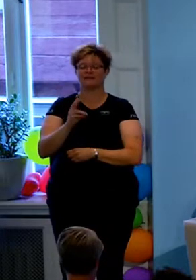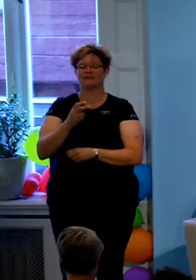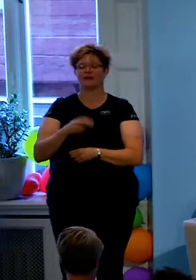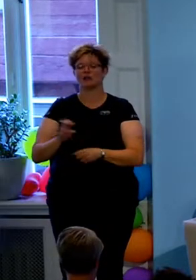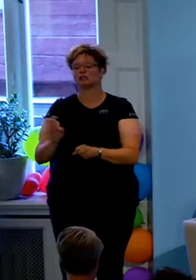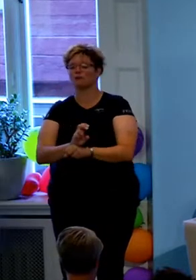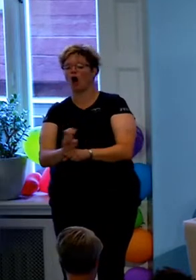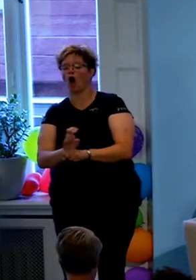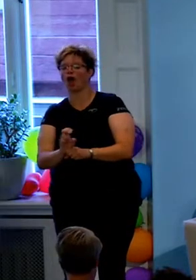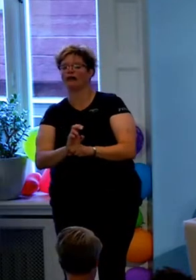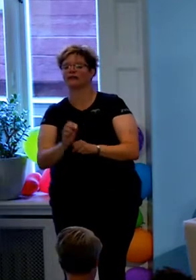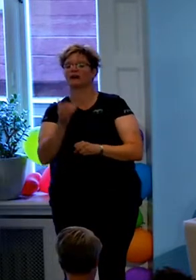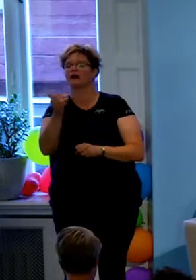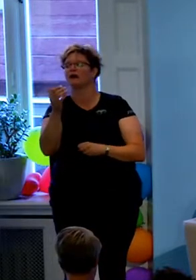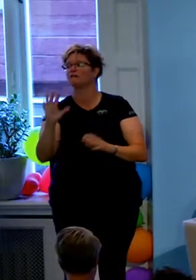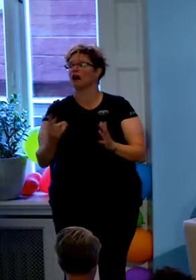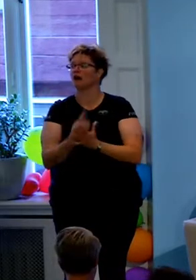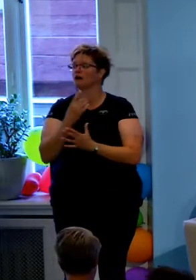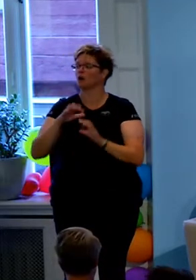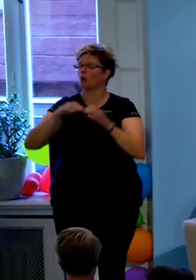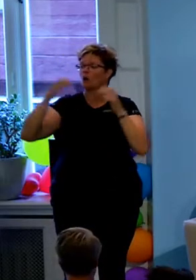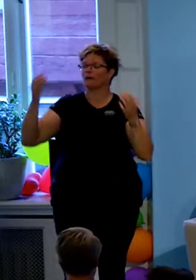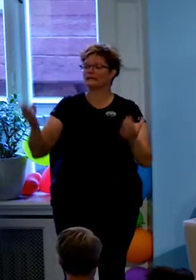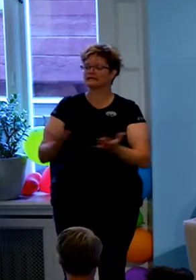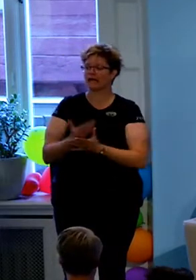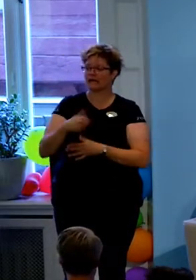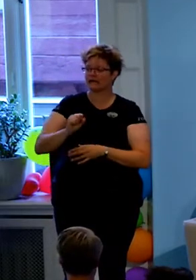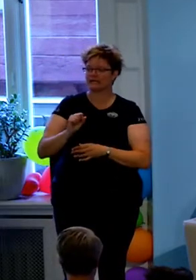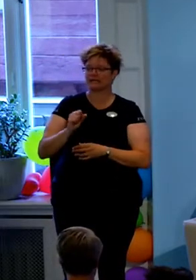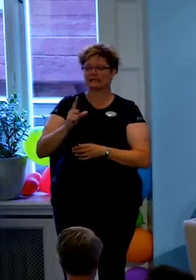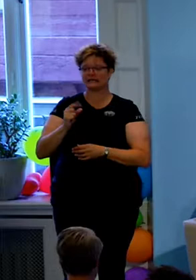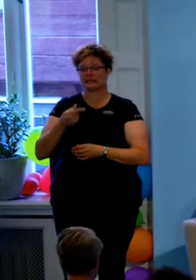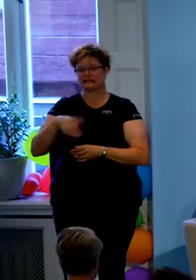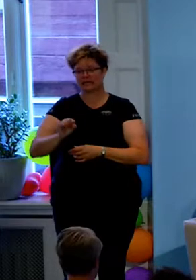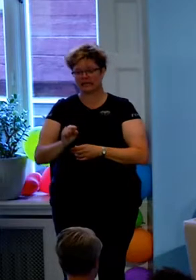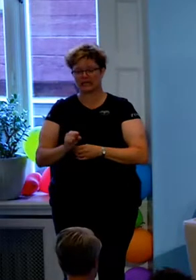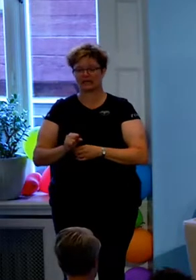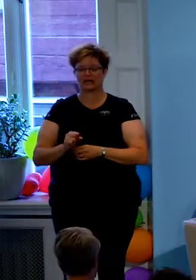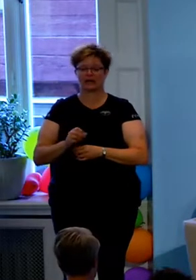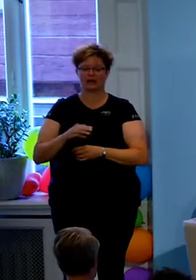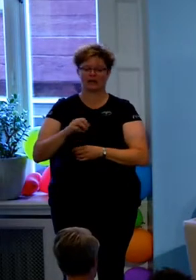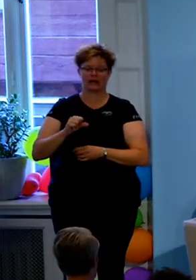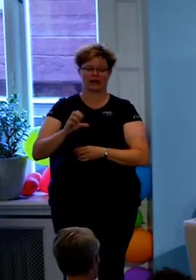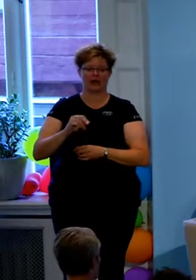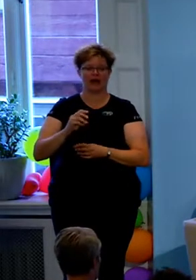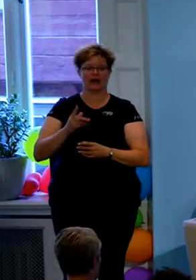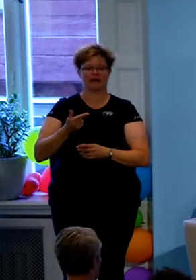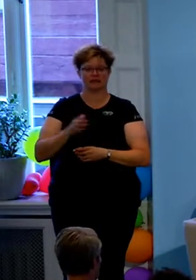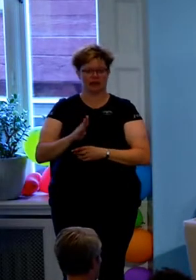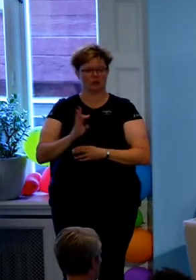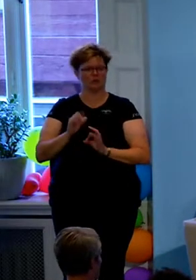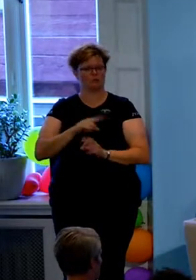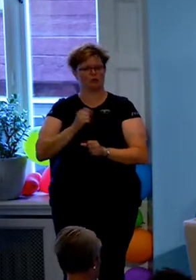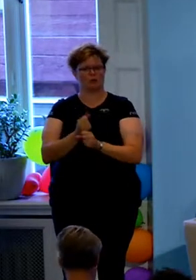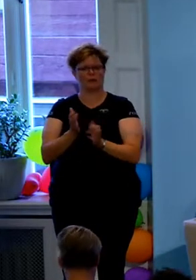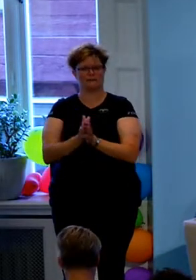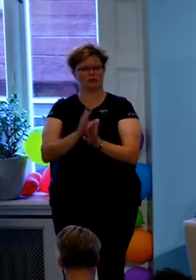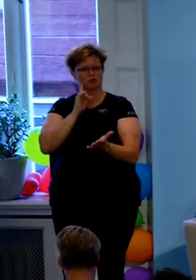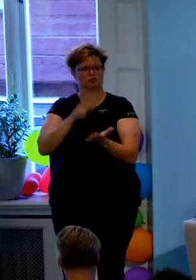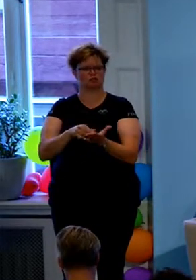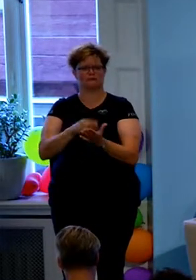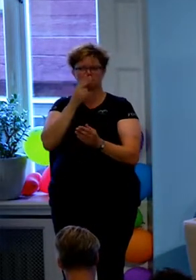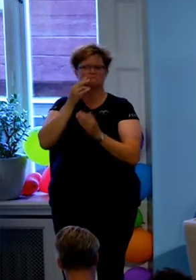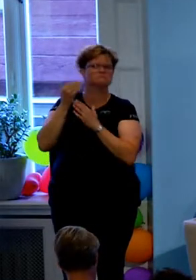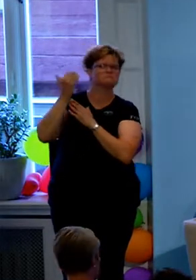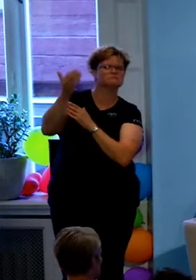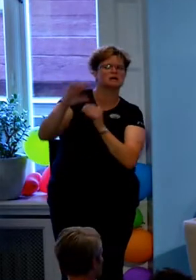spaningarna på globaliseringen och digitalisering, megatrenderna. Hur mycket jobbar ni det för att vara framsynta